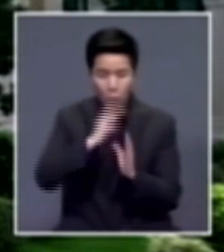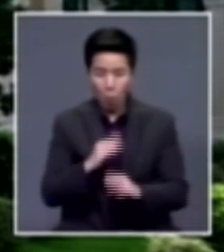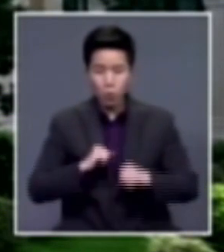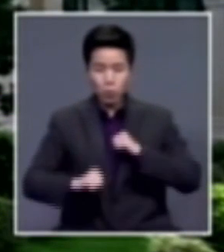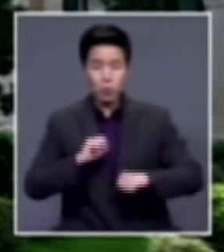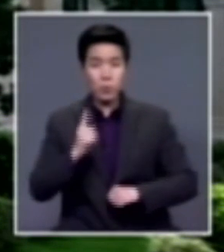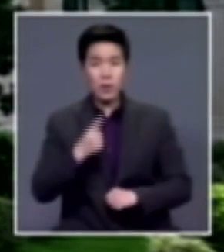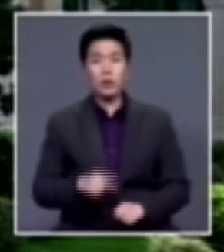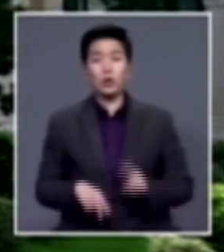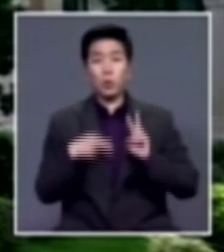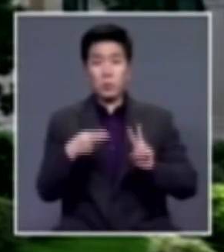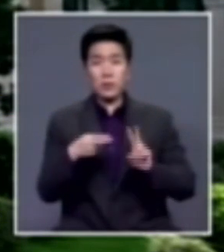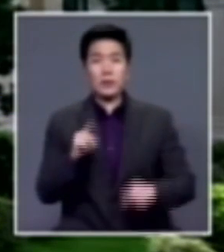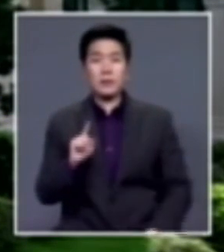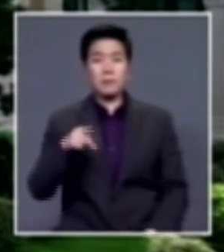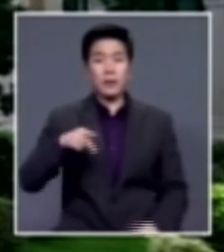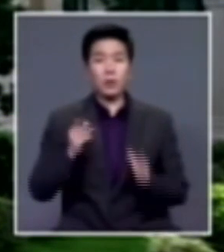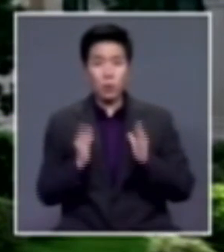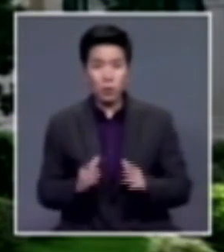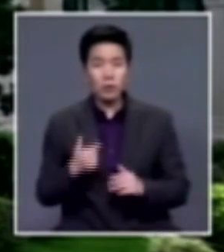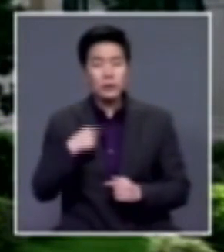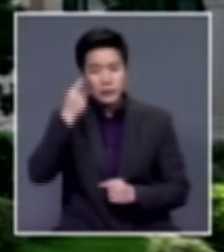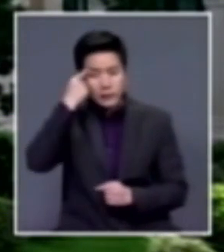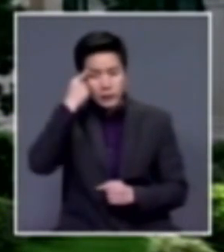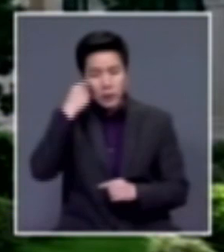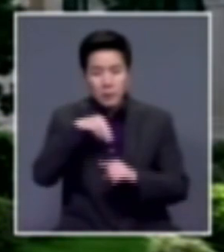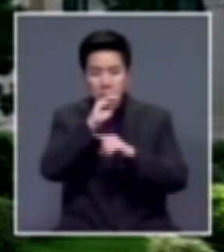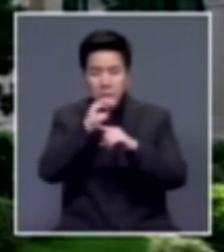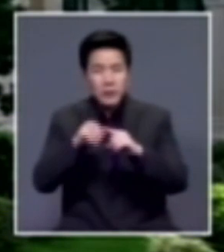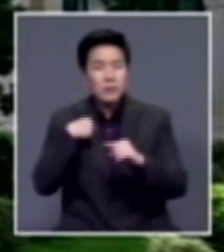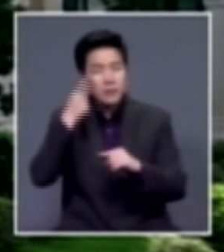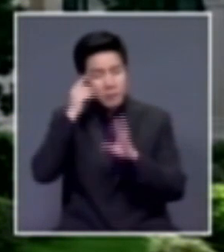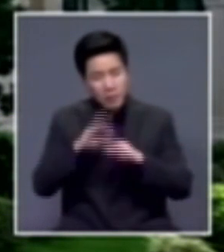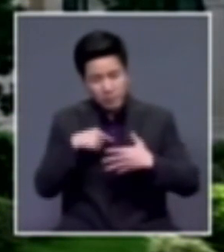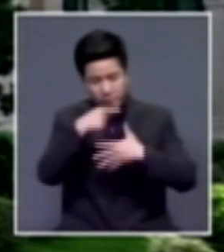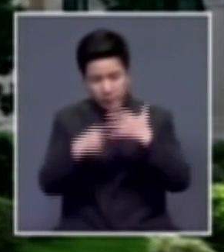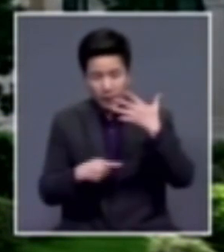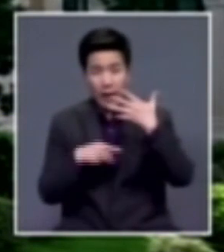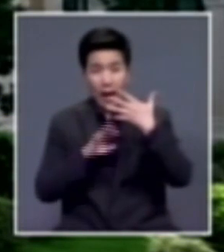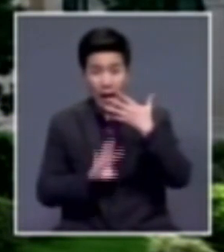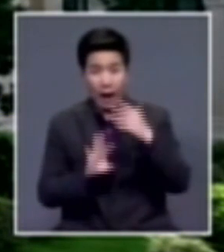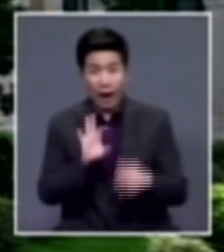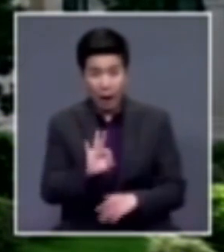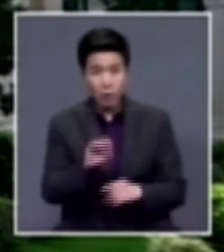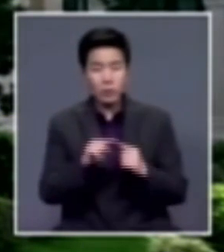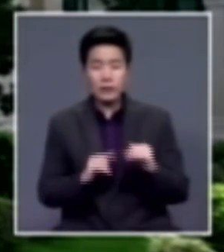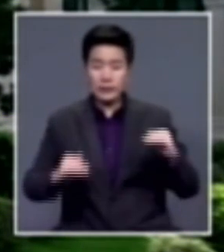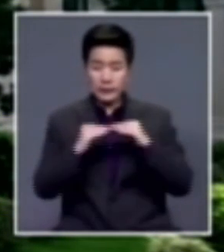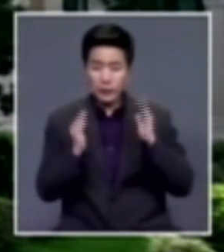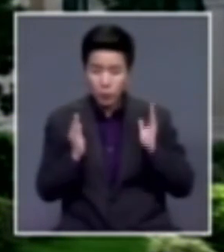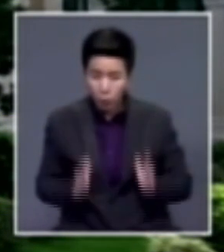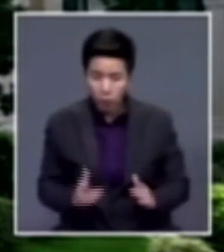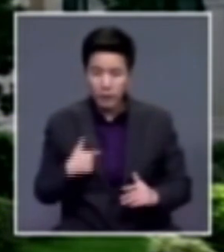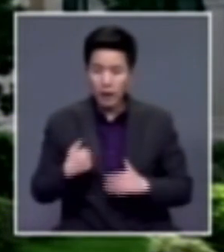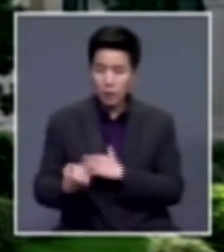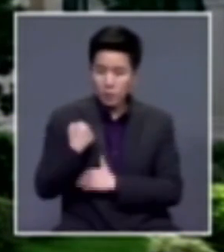ลกมากกว่า 21,000 คนถึงความคิดเห็นต่อประเทศต่างๆใน9มิติอาทิคุณภาพชีวิตสิทธิพลเมืองอิทธิพล